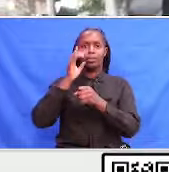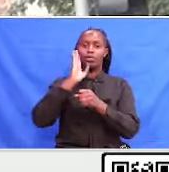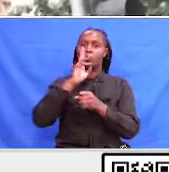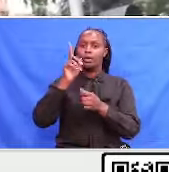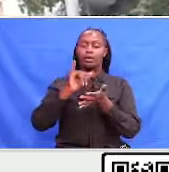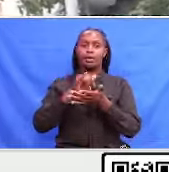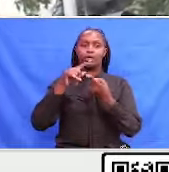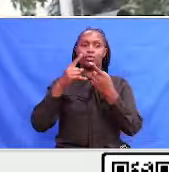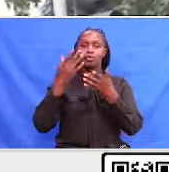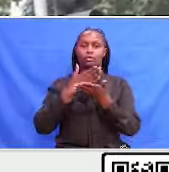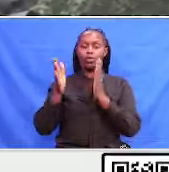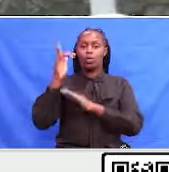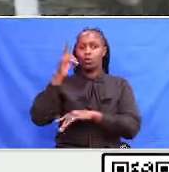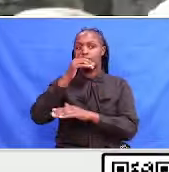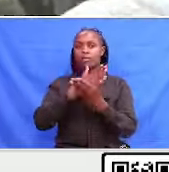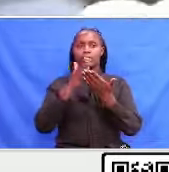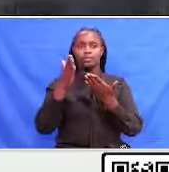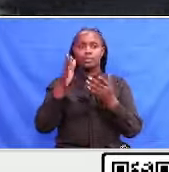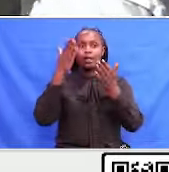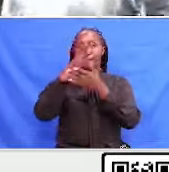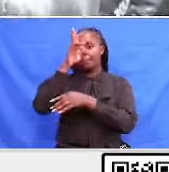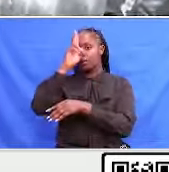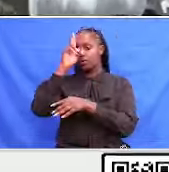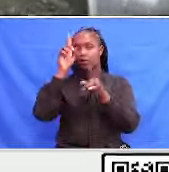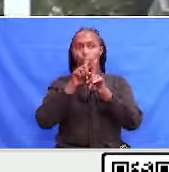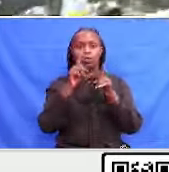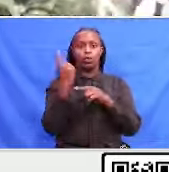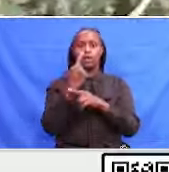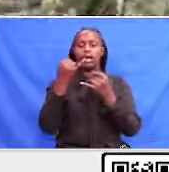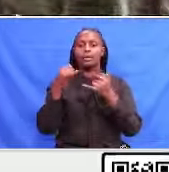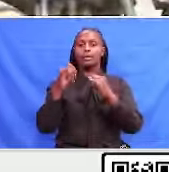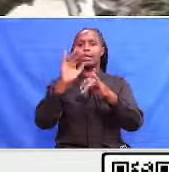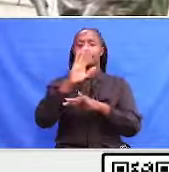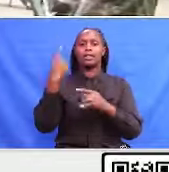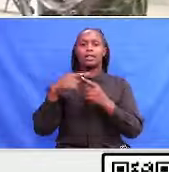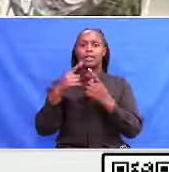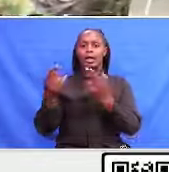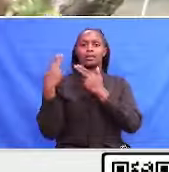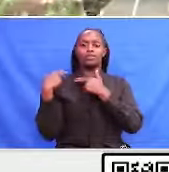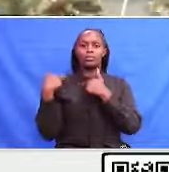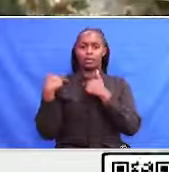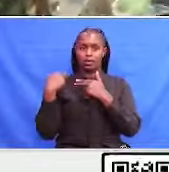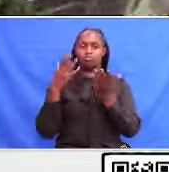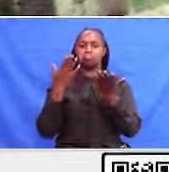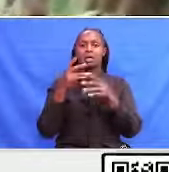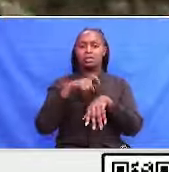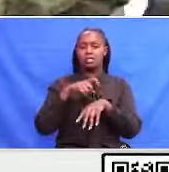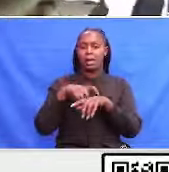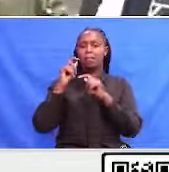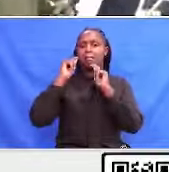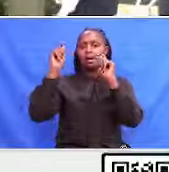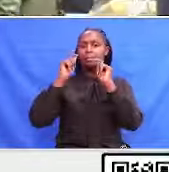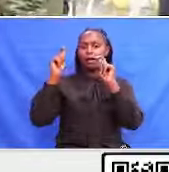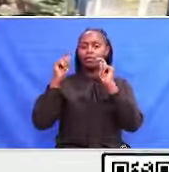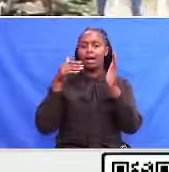katika baadhi ya matukio. Polisi walikuwa wakitekeleza tu majukumu yao ya kuchunguza uhalifu uliofanywa wakati wa maandamano dhidi ya mswada wa